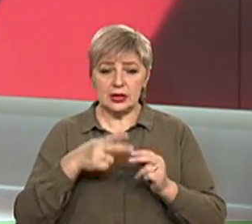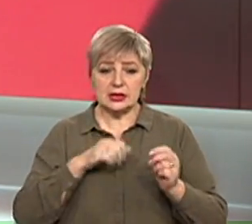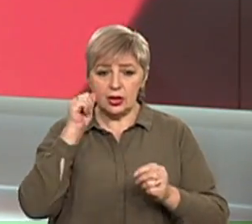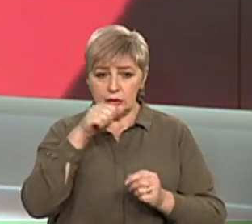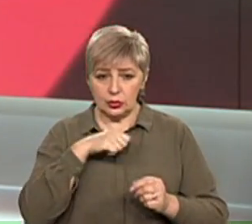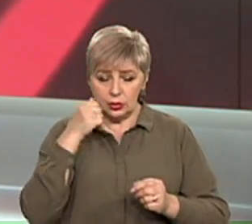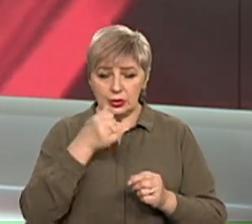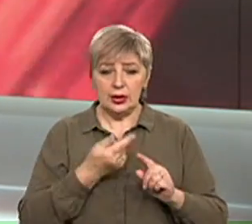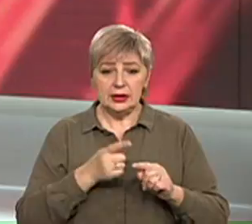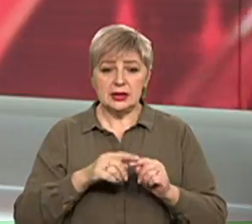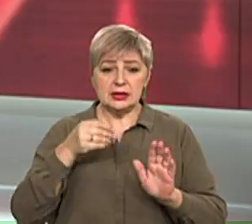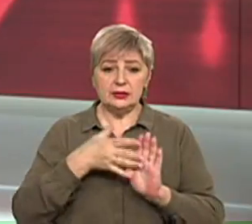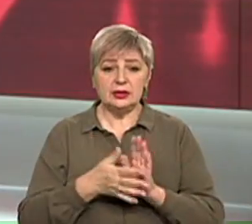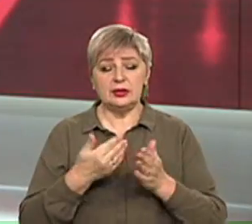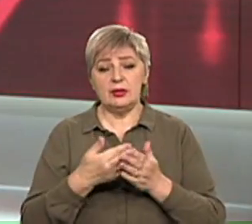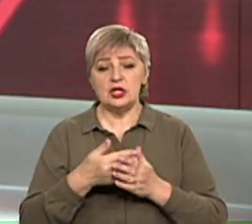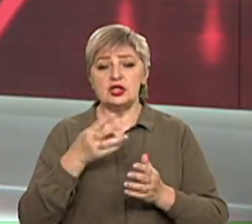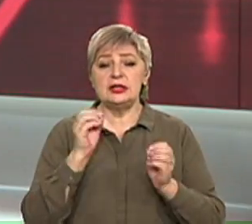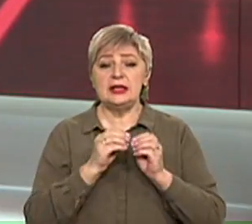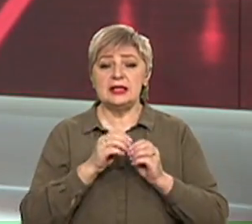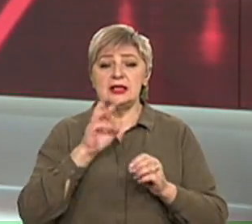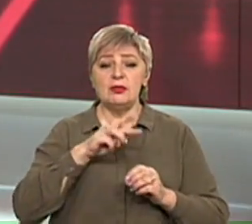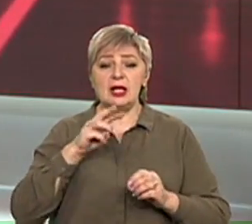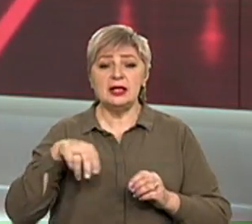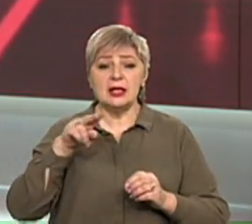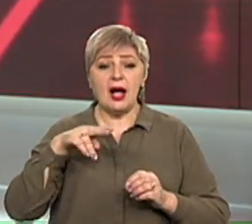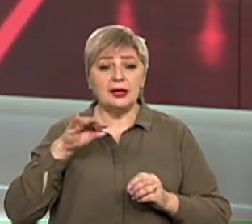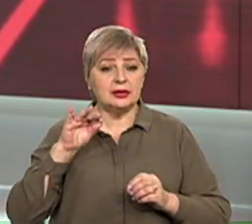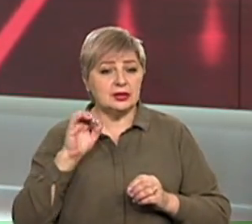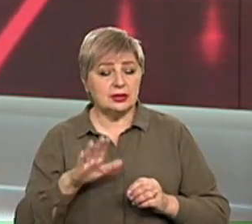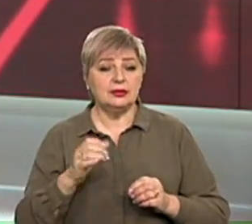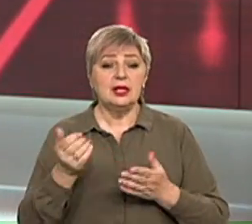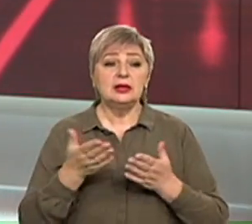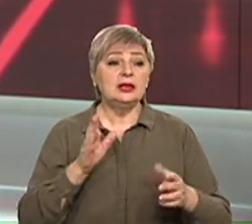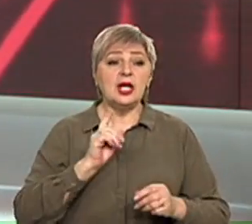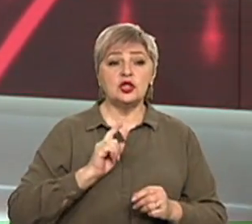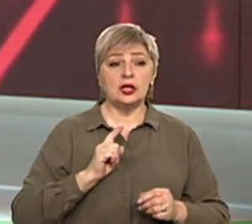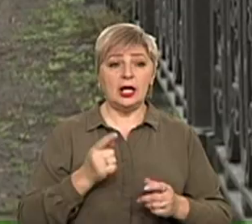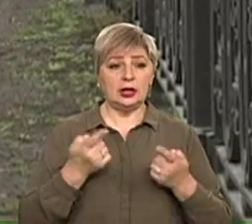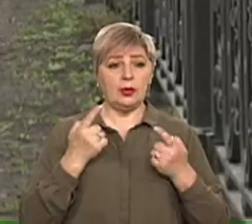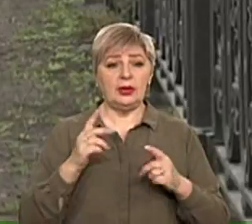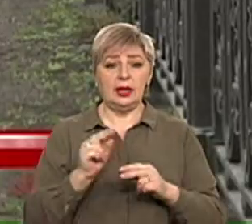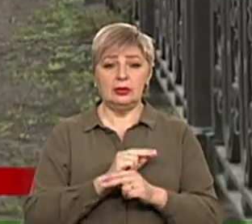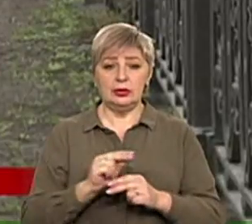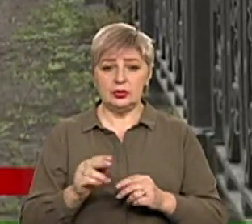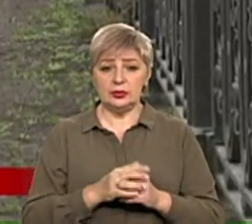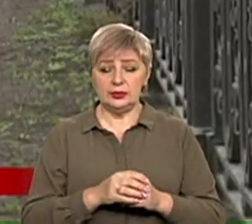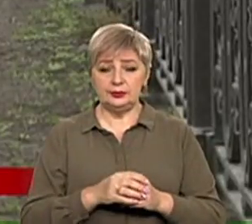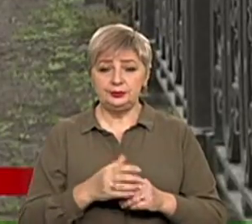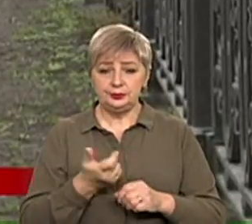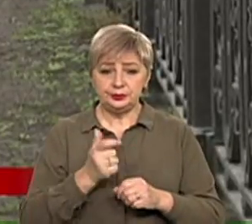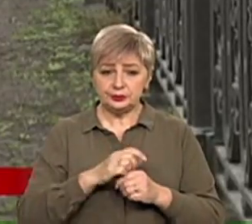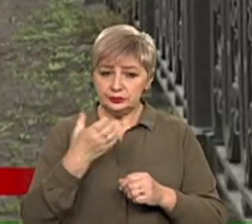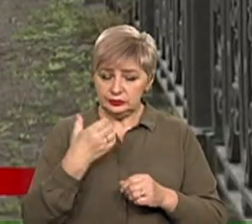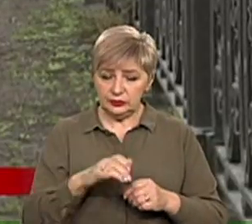бюджетів витратять майже 10 мільярдів. Де чекати капітального ремонту, розповість Ольга Михайлова. Сотні кілометрів